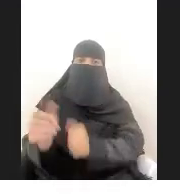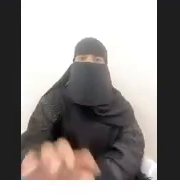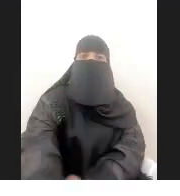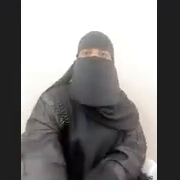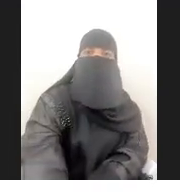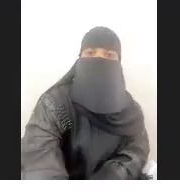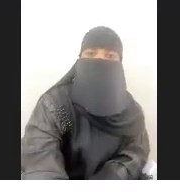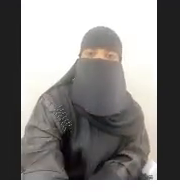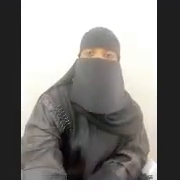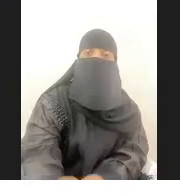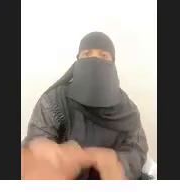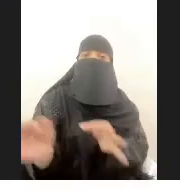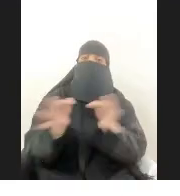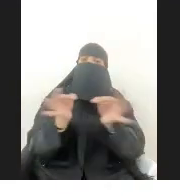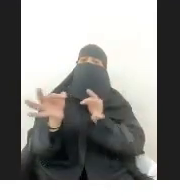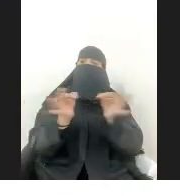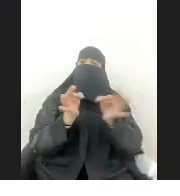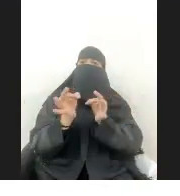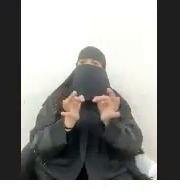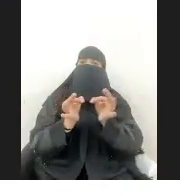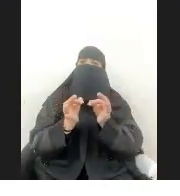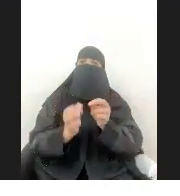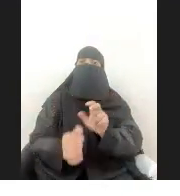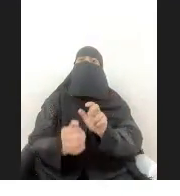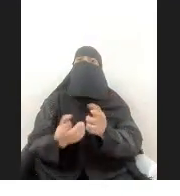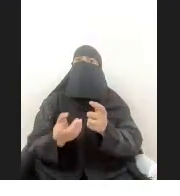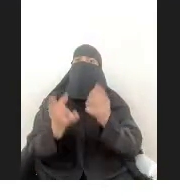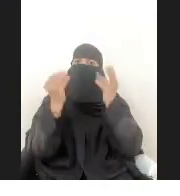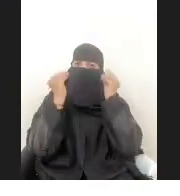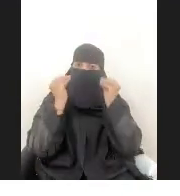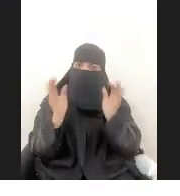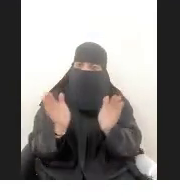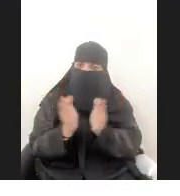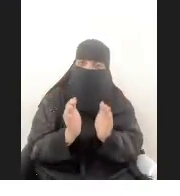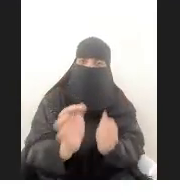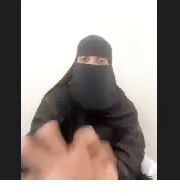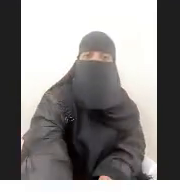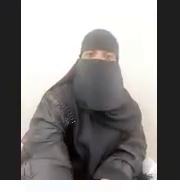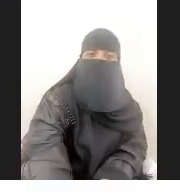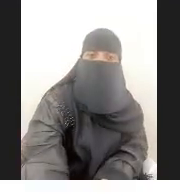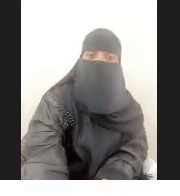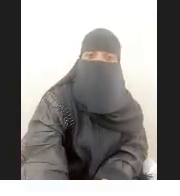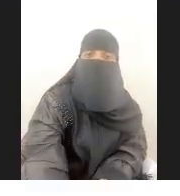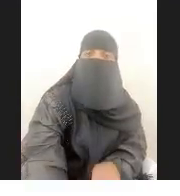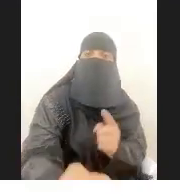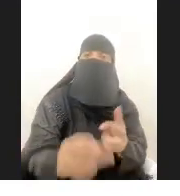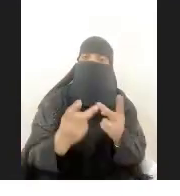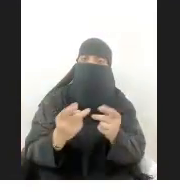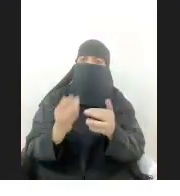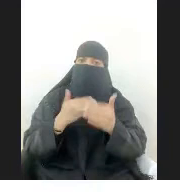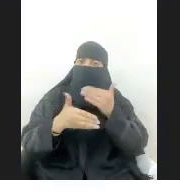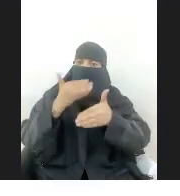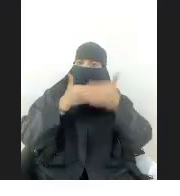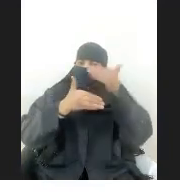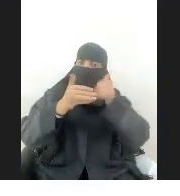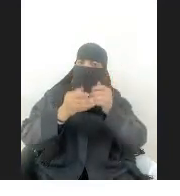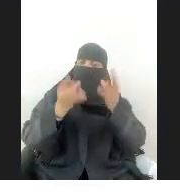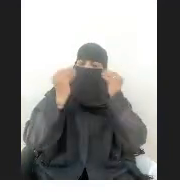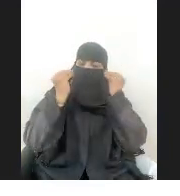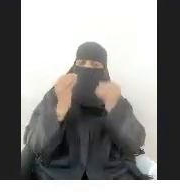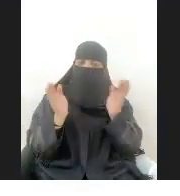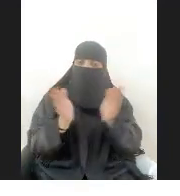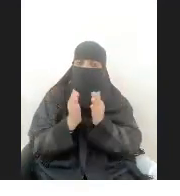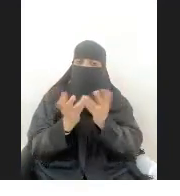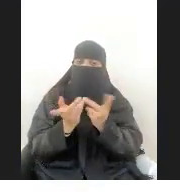المصغر، يعني إيش اللي يقوم فيه عضو هيئة التدريس أو المعلم؟ يبني التعلم المصغر على التطبيق أو المنصة المختارة،